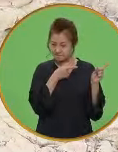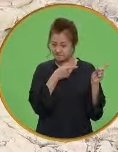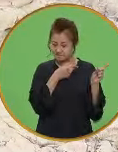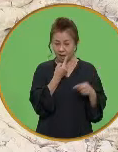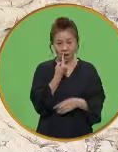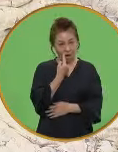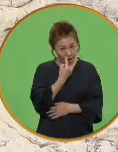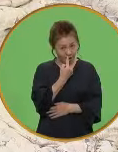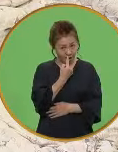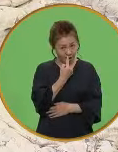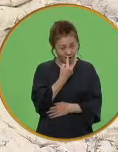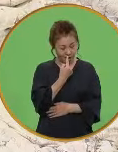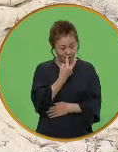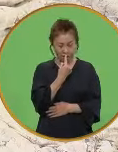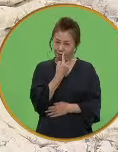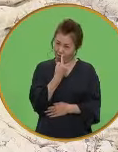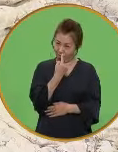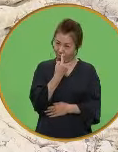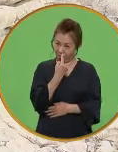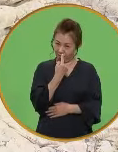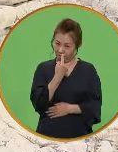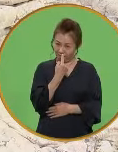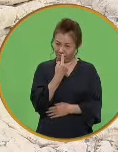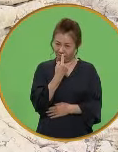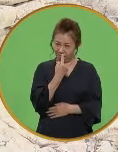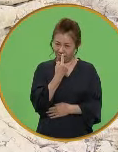あ、やっぱりわしか。